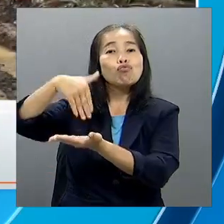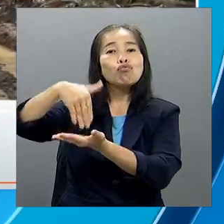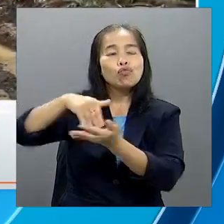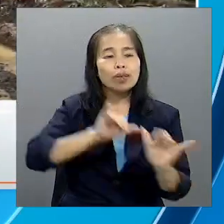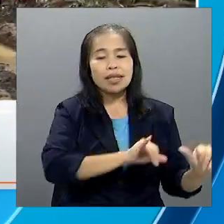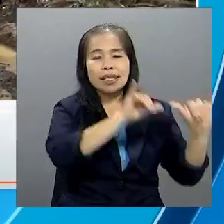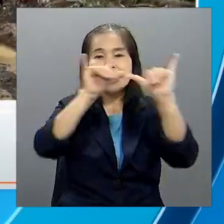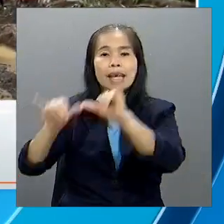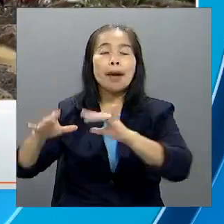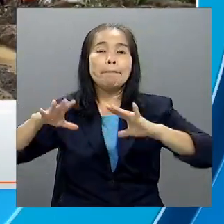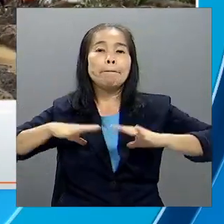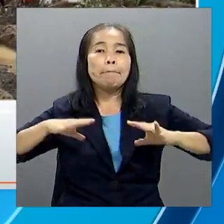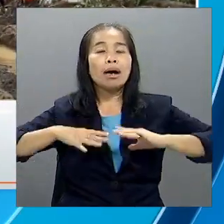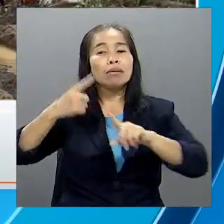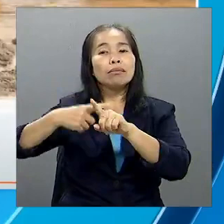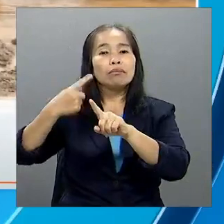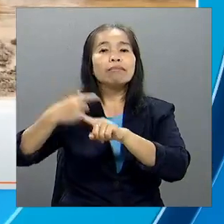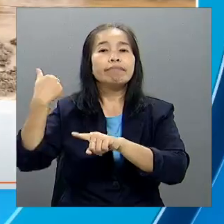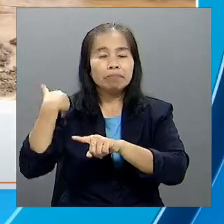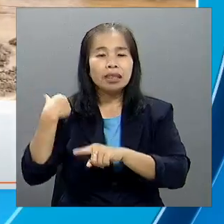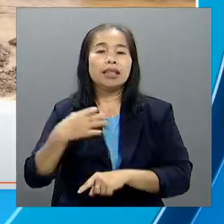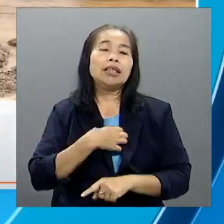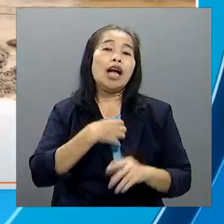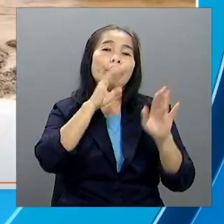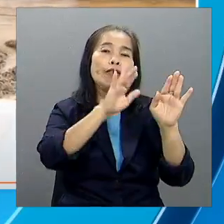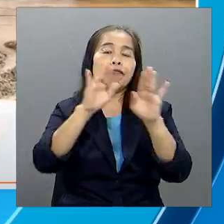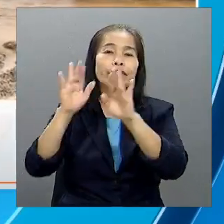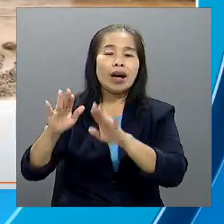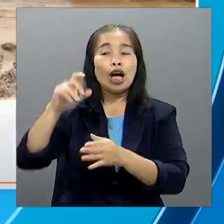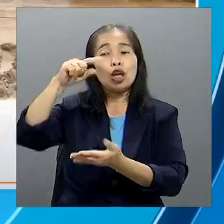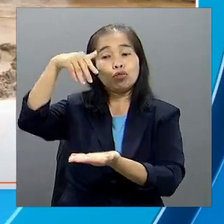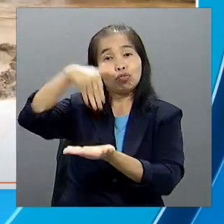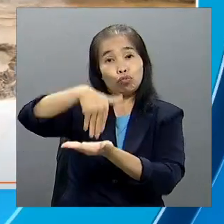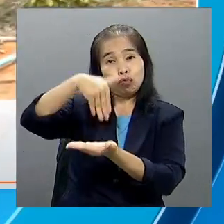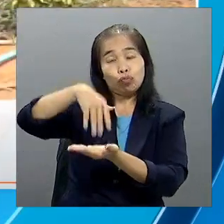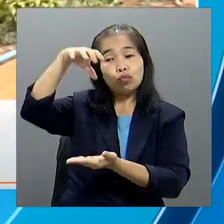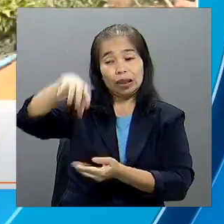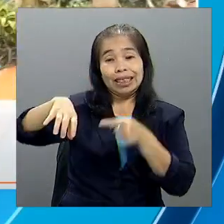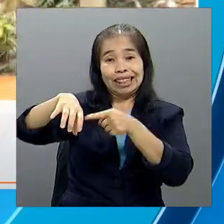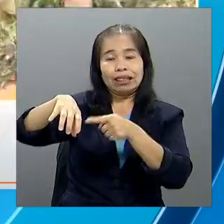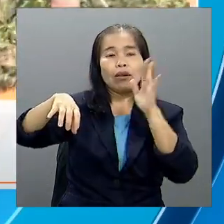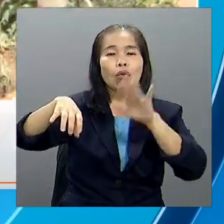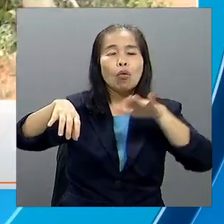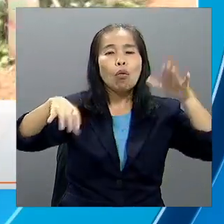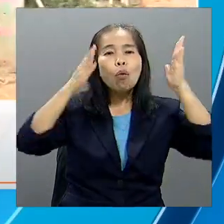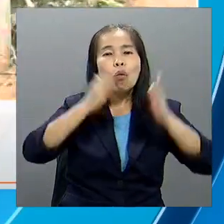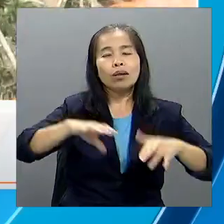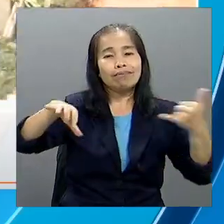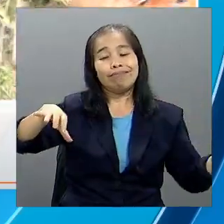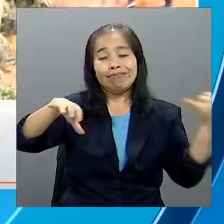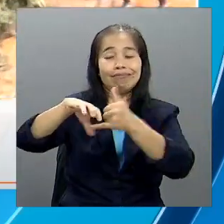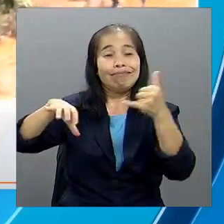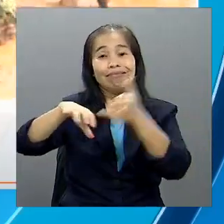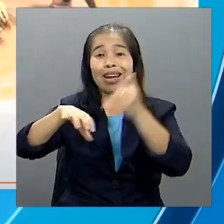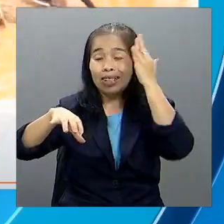พิงนะคะก็อยากจะฝากเรื่องของว่าทำยังไงเราถึงจะใช้ภาวะโควิดยังคงอยู่นะคะ ครับ นะคะอย่